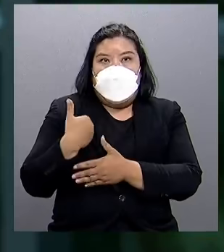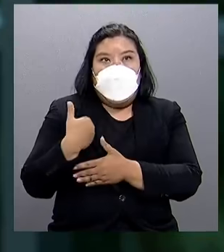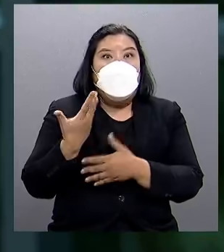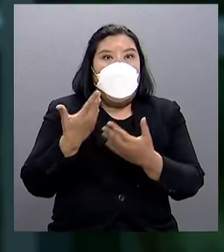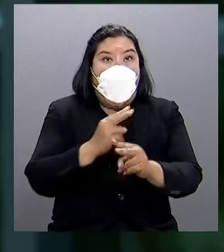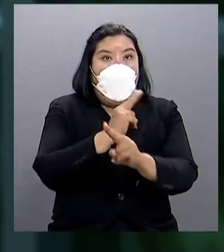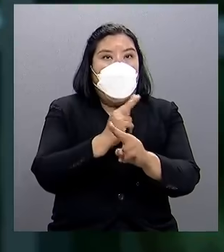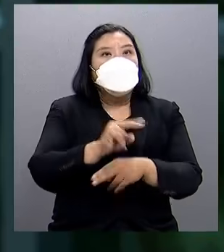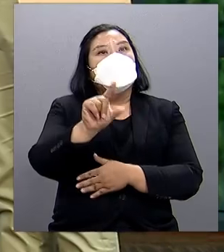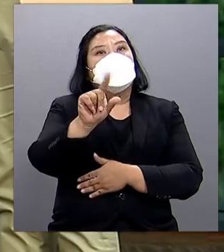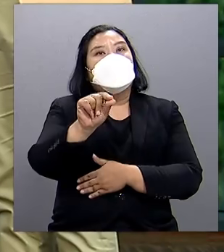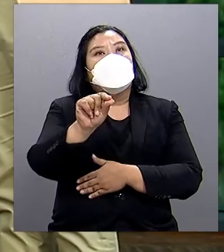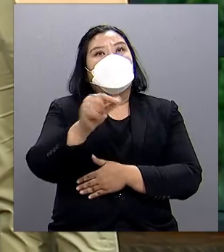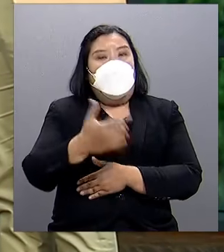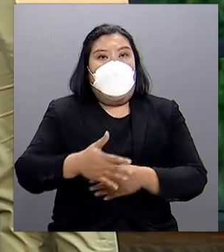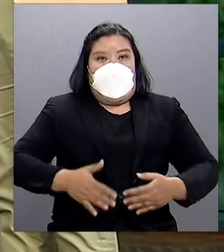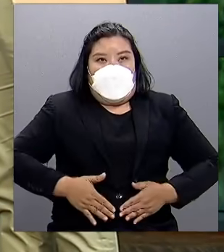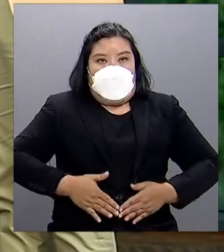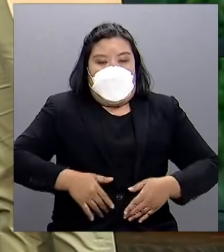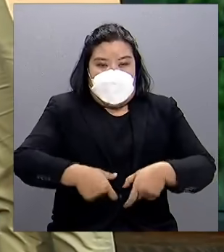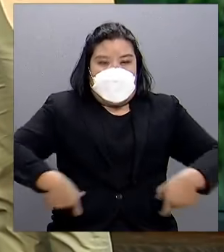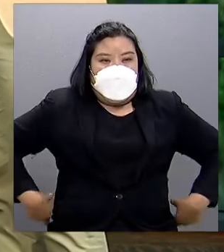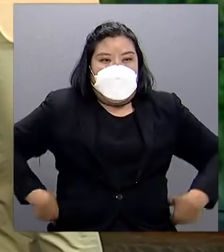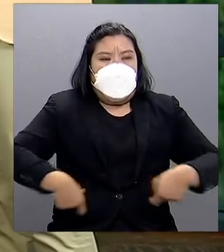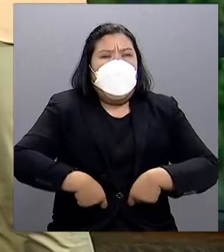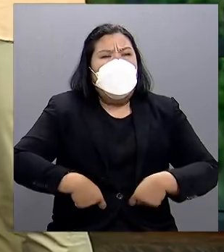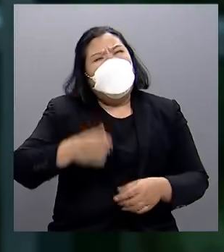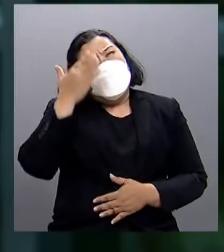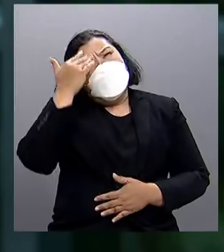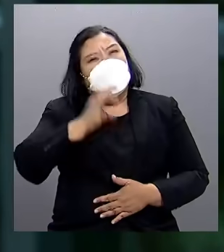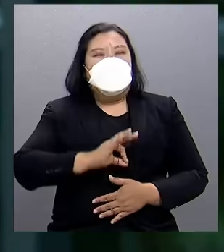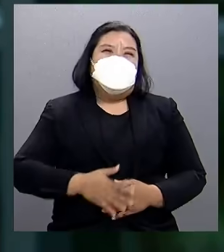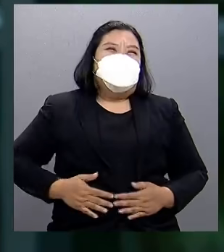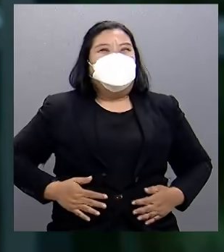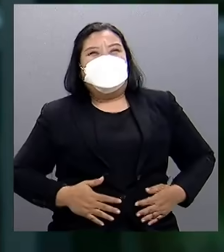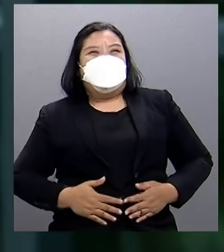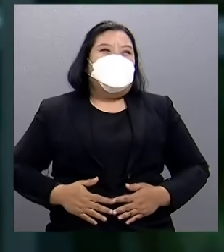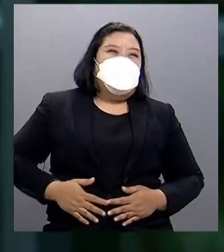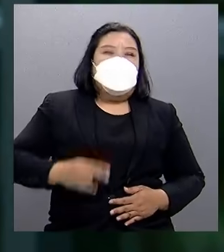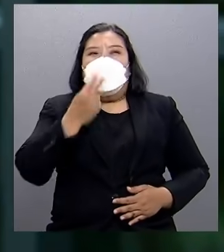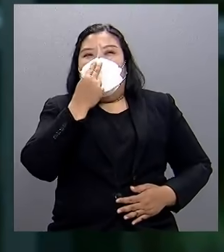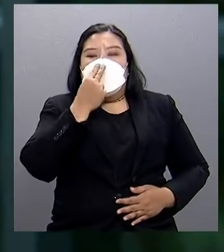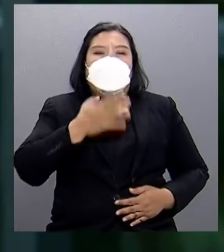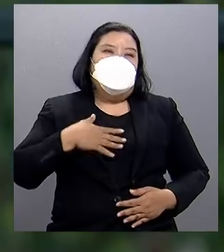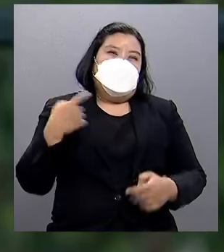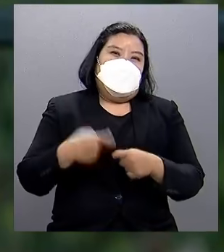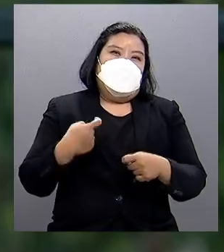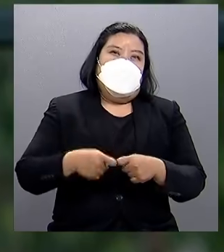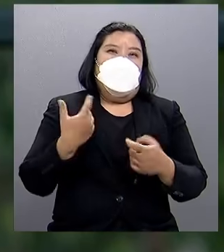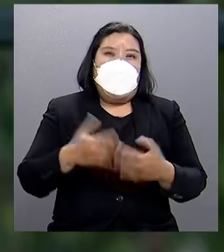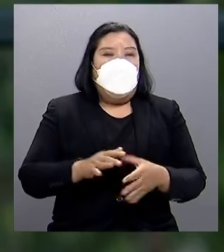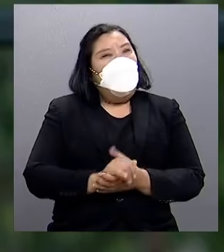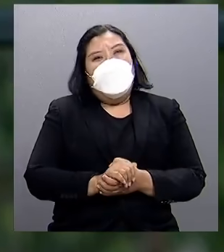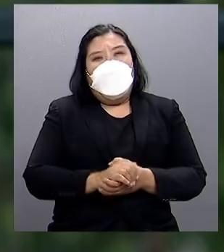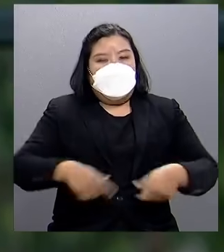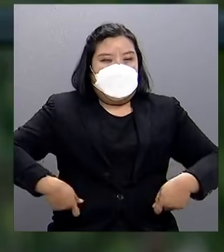เส้นรอบวงเอวของเราเนี่ยเริ่มแบบเอ๊ะทำไมช่วงนี้เริ่มฟิต เริ่มใส่กางเกงที่เคยใส่ได้ไม่ได้แล้ว เริ่มฟิตนะครับแหวนเวิร์นเ